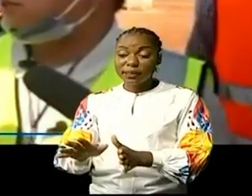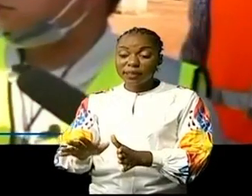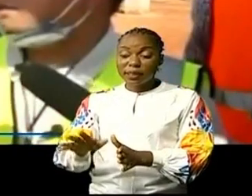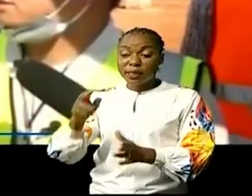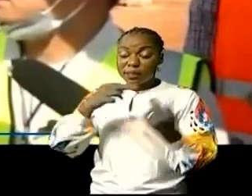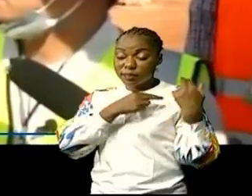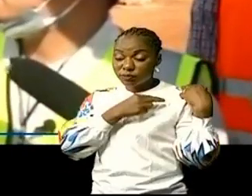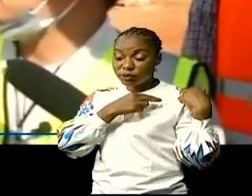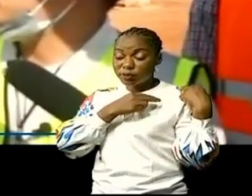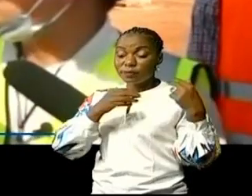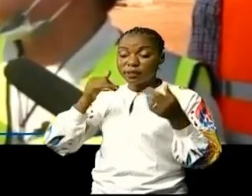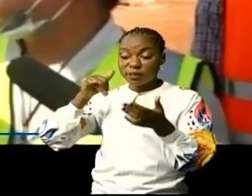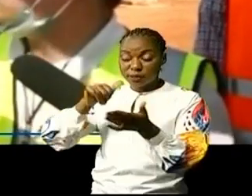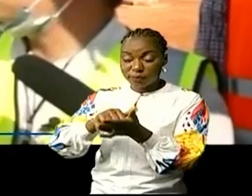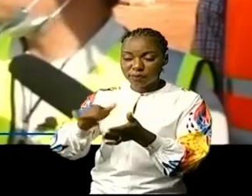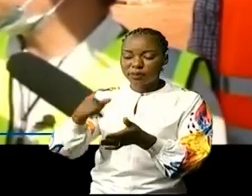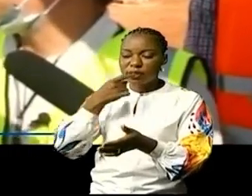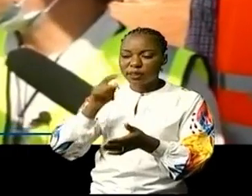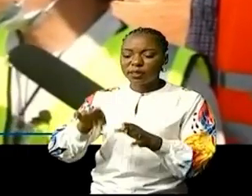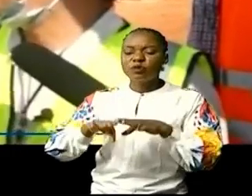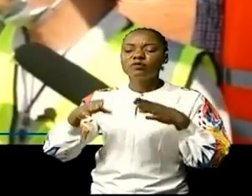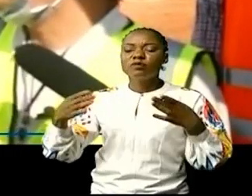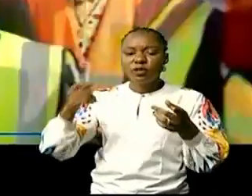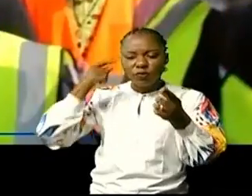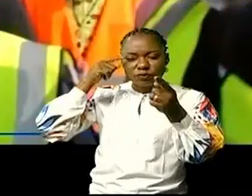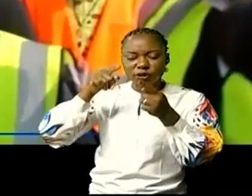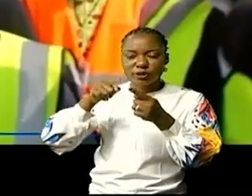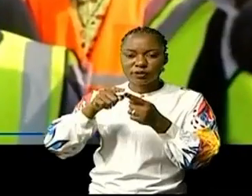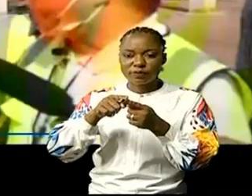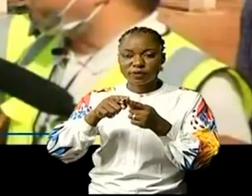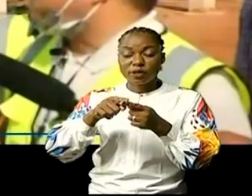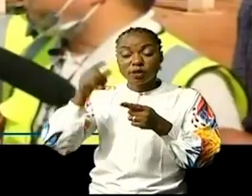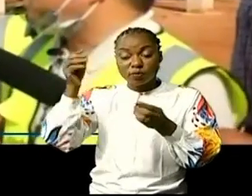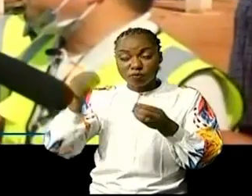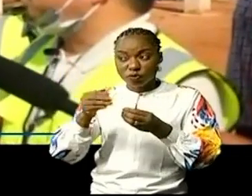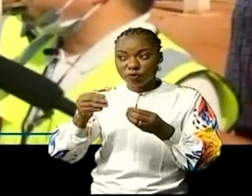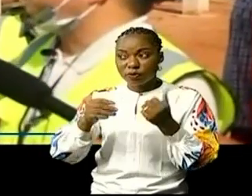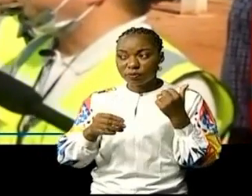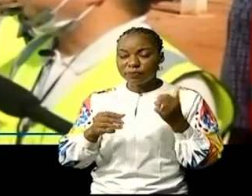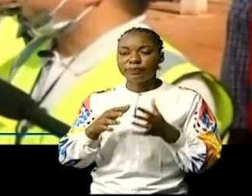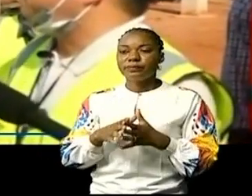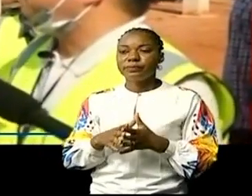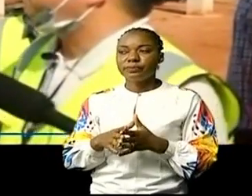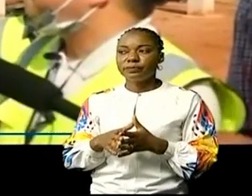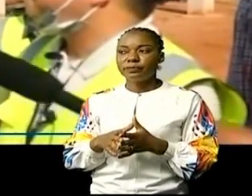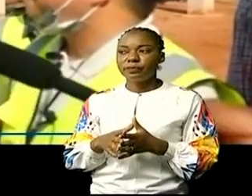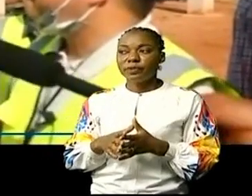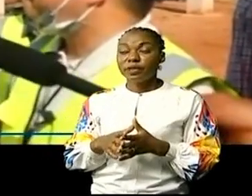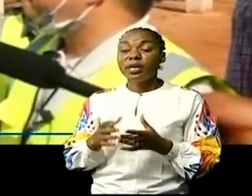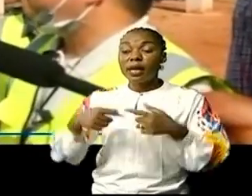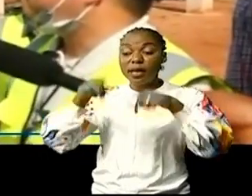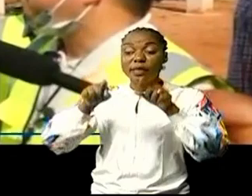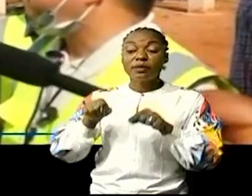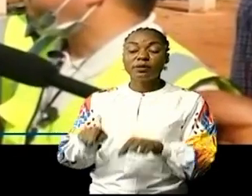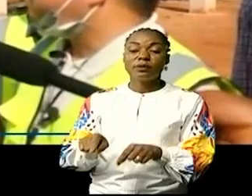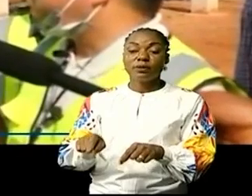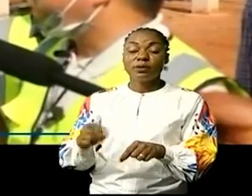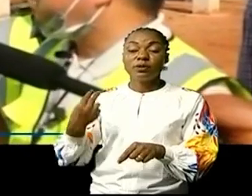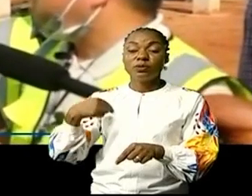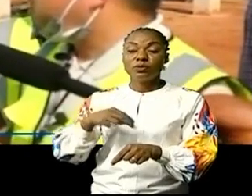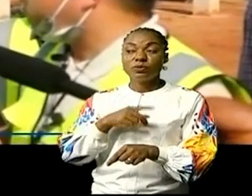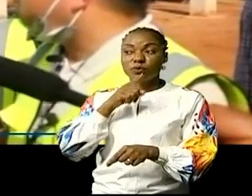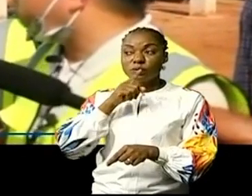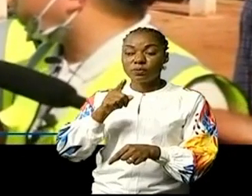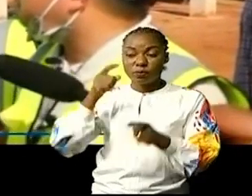Mbujimayi, Joango, a dévoilé l'objectif qu'il s'est assigné. Cette année ici, nous nous sommes mis